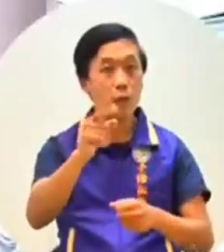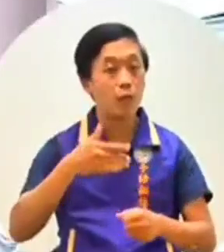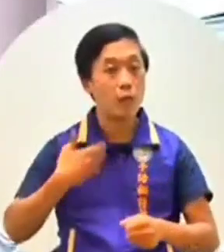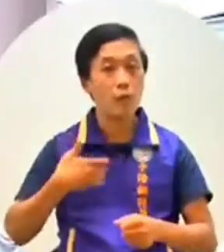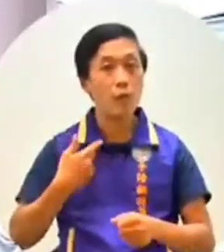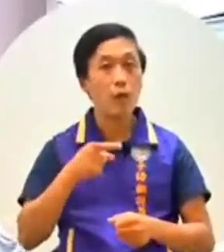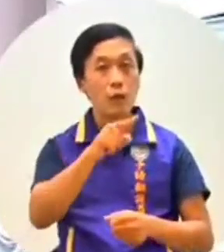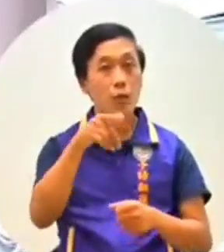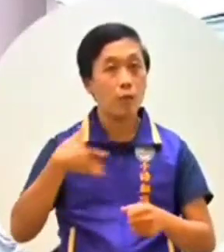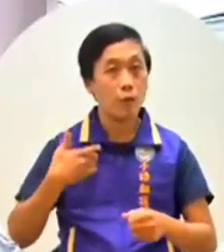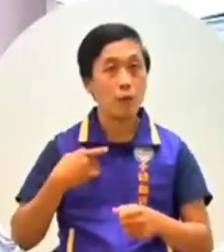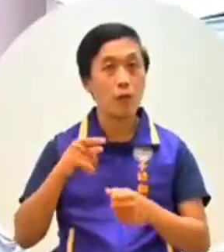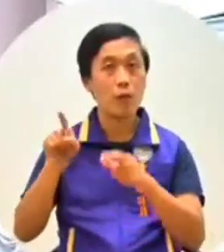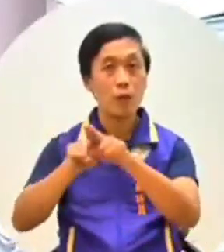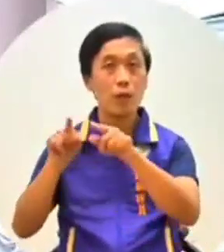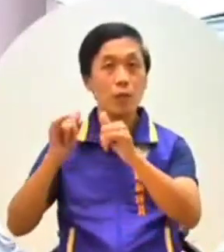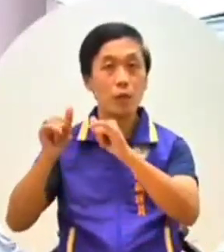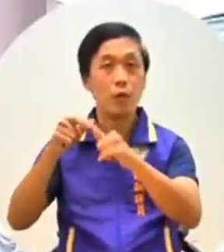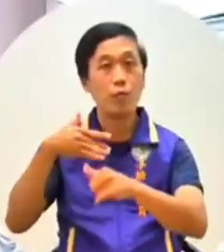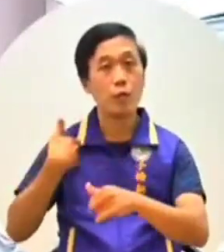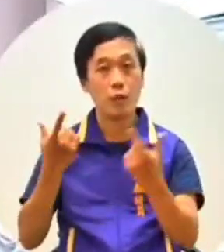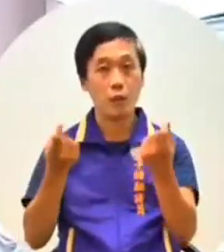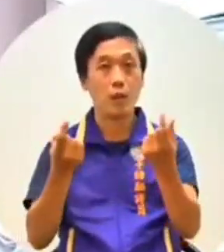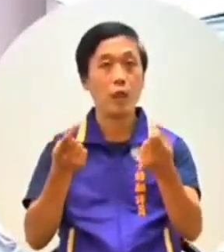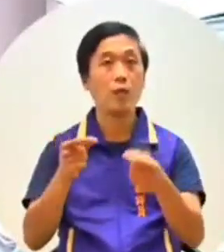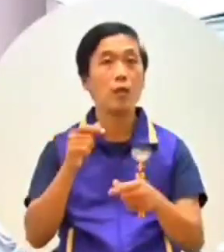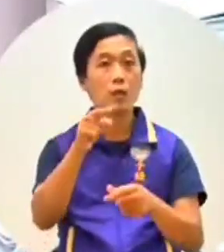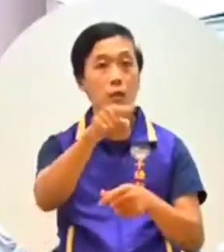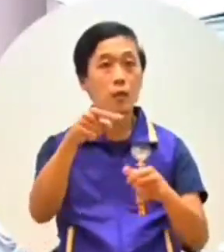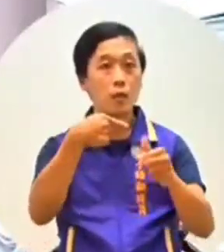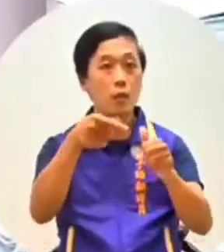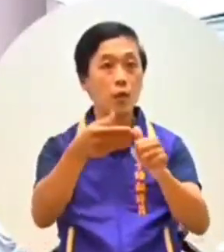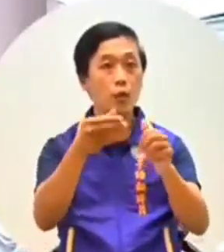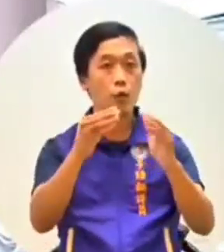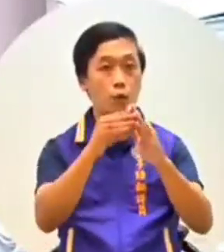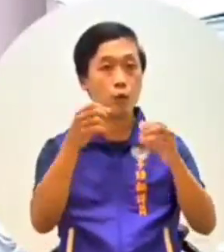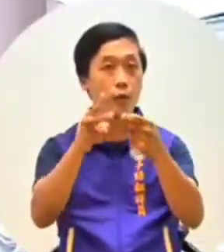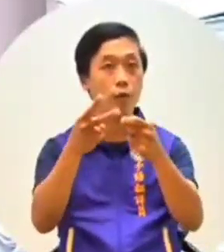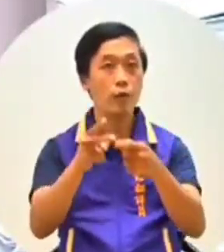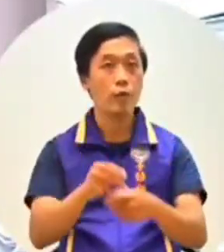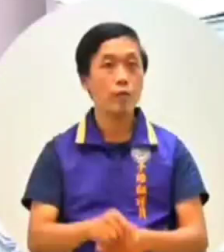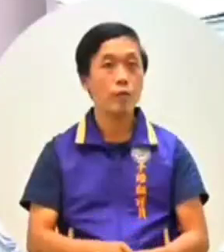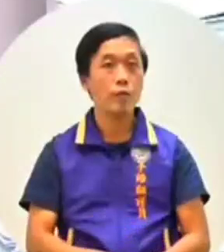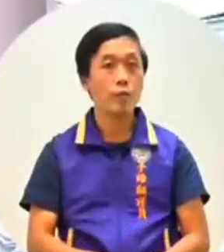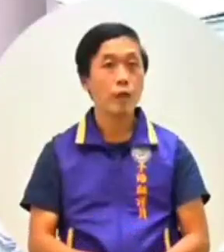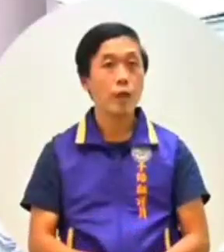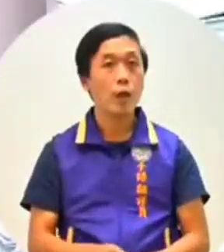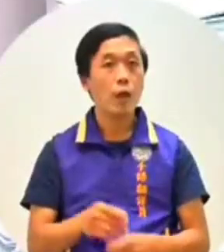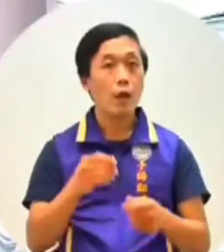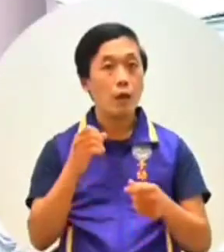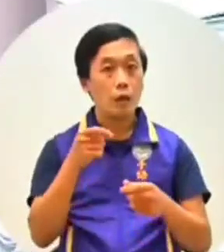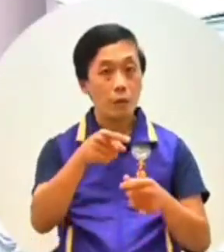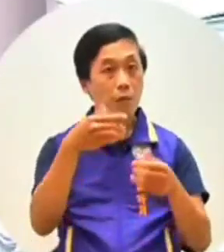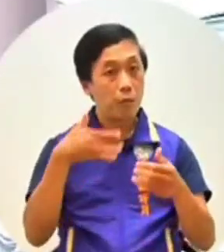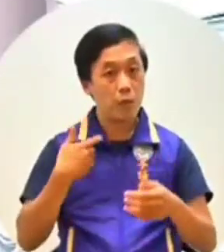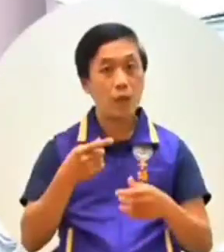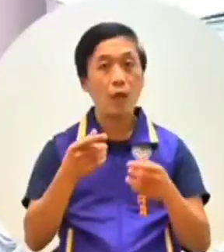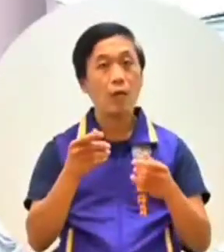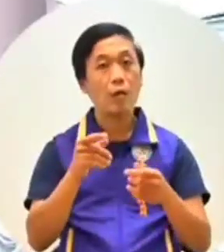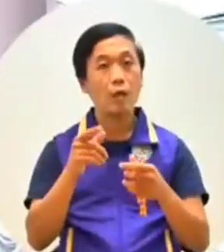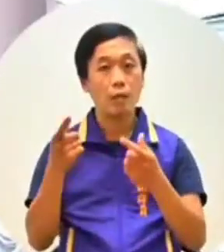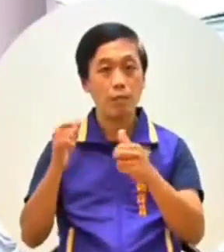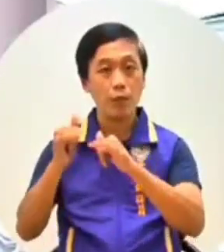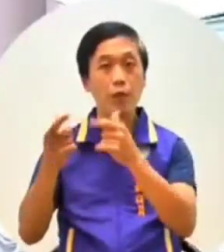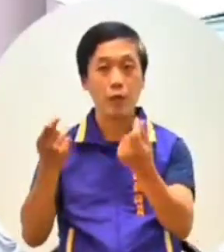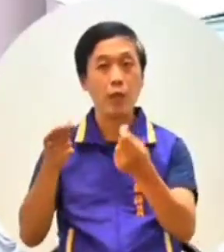不要说你们不知道啦，一般民众也不知道啊，因为在你们教育局的新闻稿也好，其实不要说你们不知道，很多民众真的也是不知